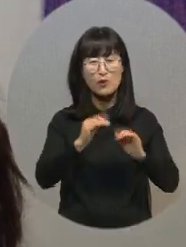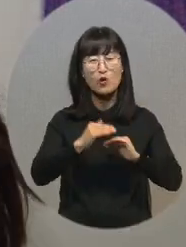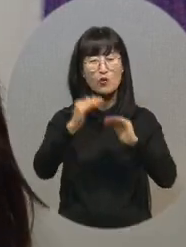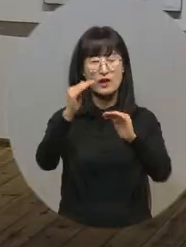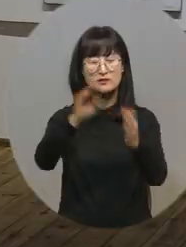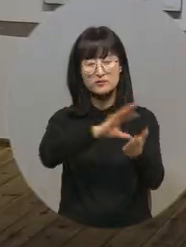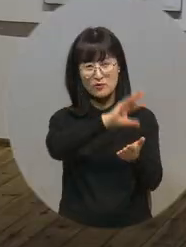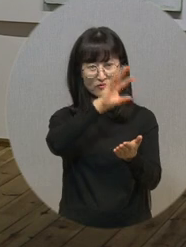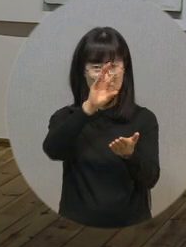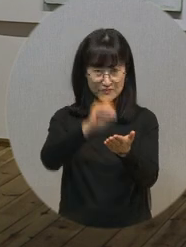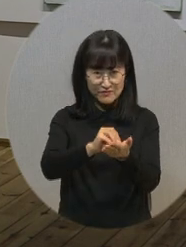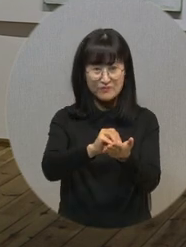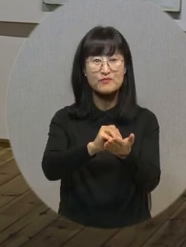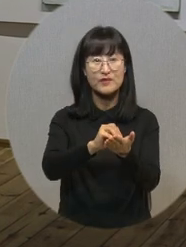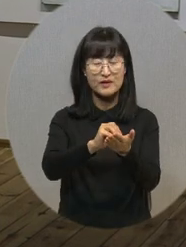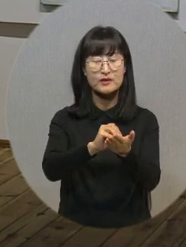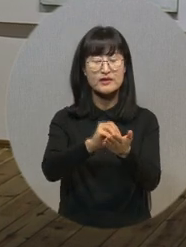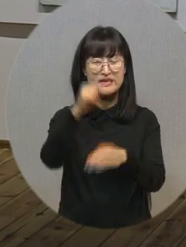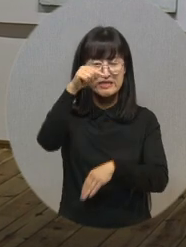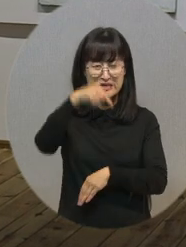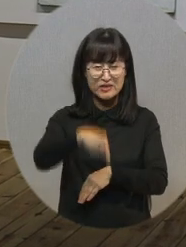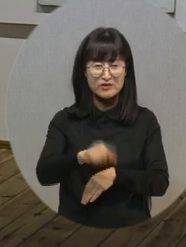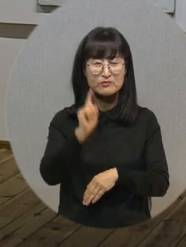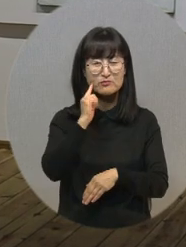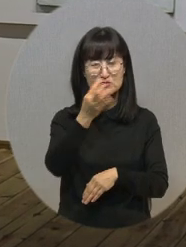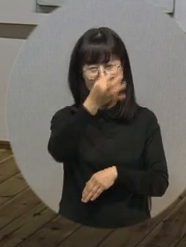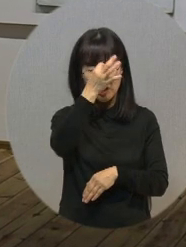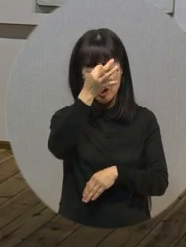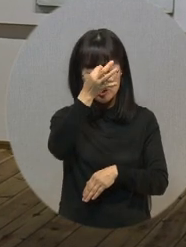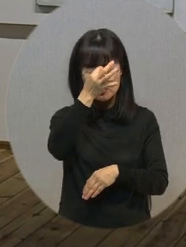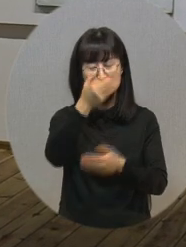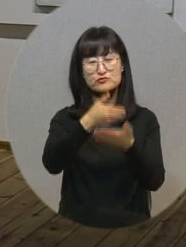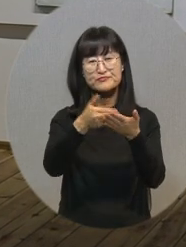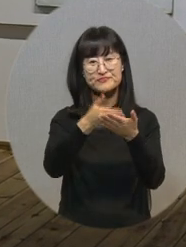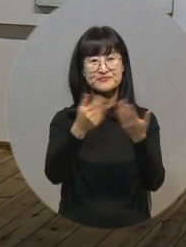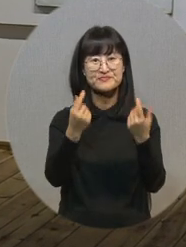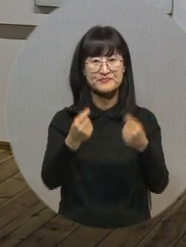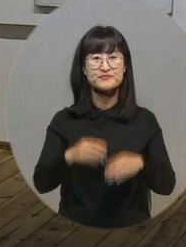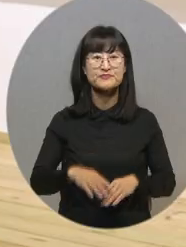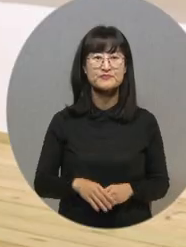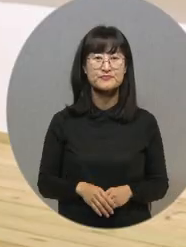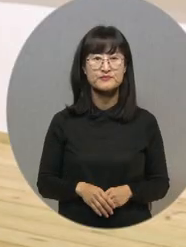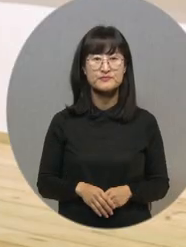담긴 깊은 예술적 여정의 결과물입니다.